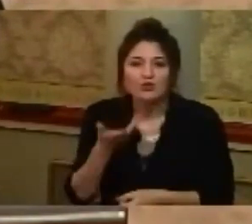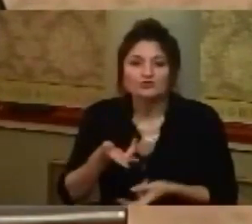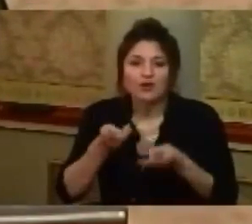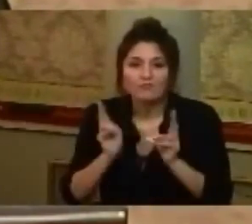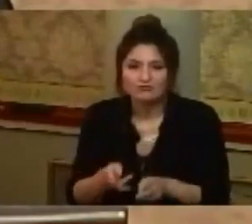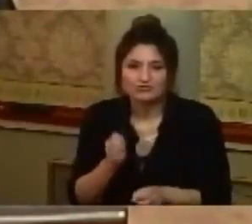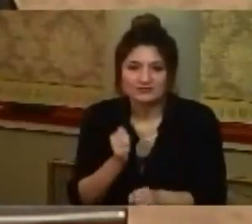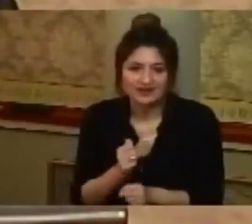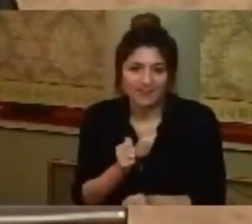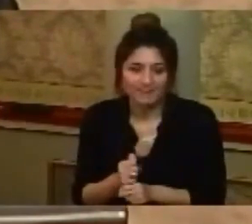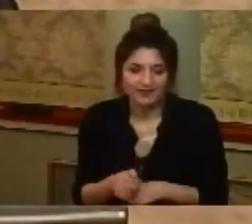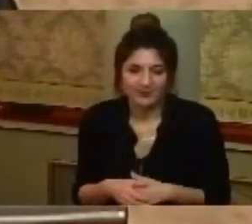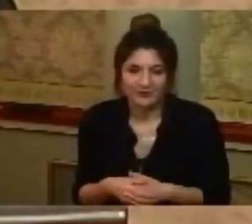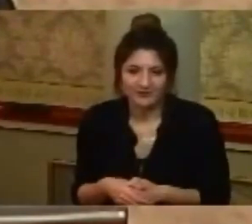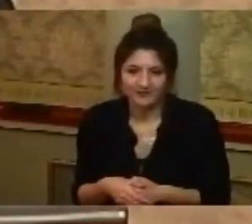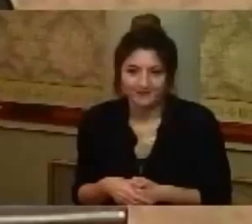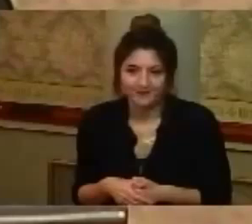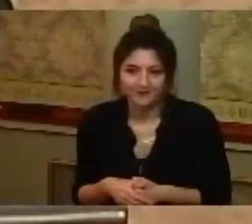napraviti.